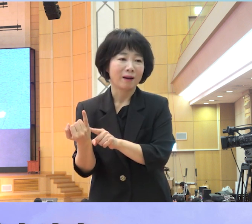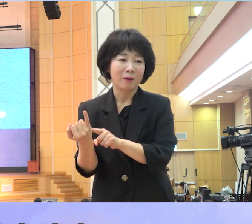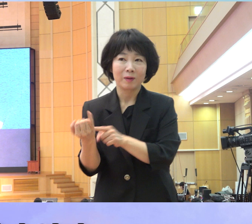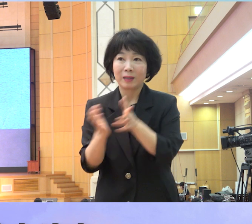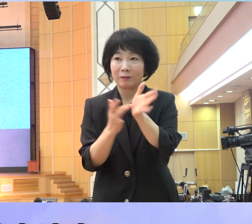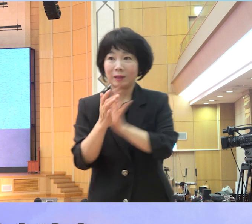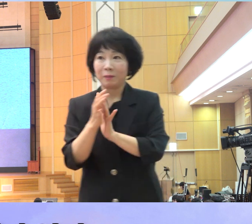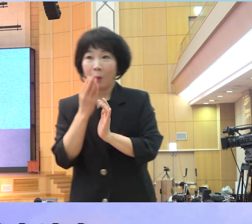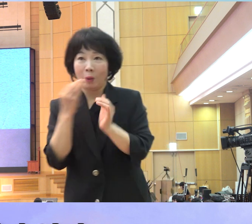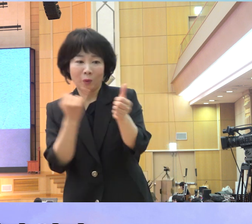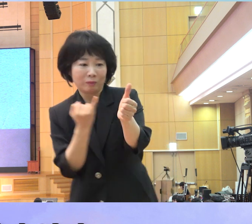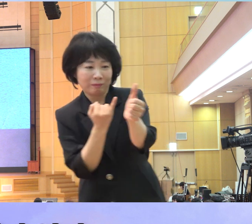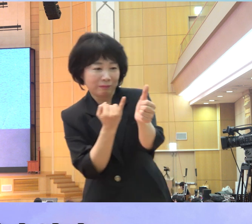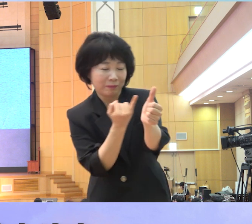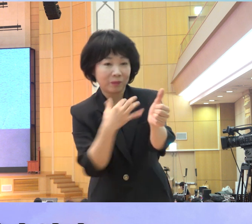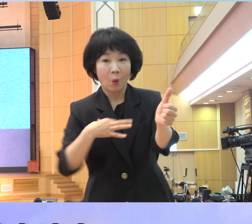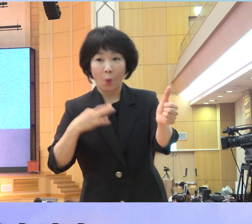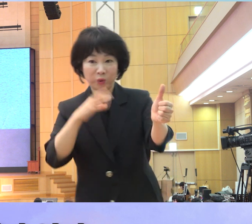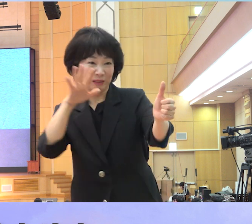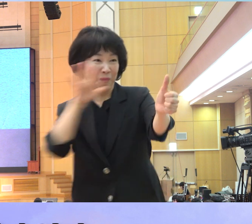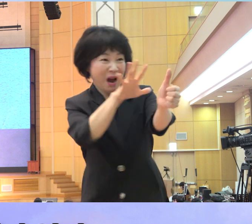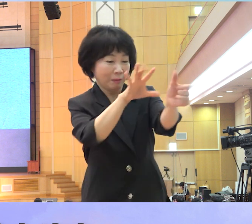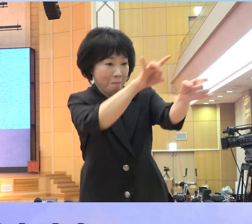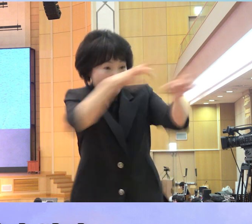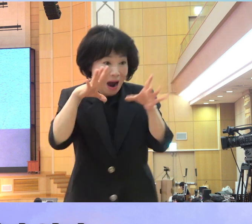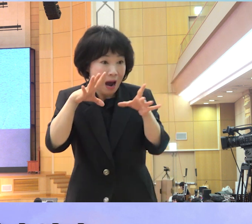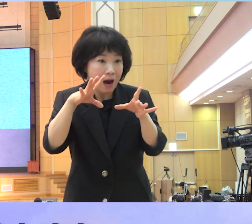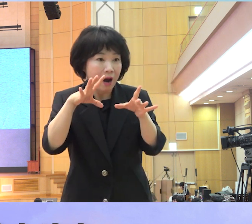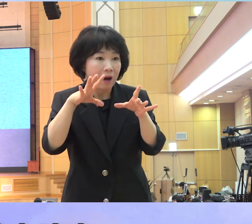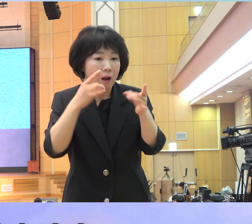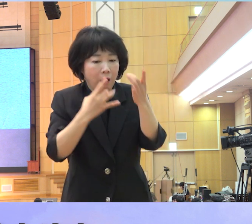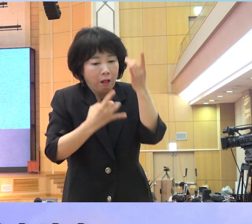된 겁니까? 그런데 예수님이 가시던 길을 말고 또 다시 돌아요.